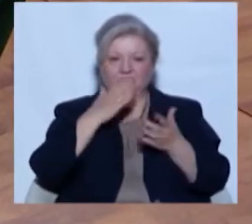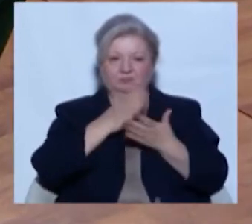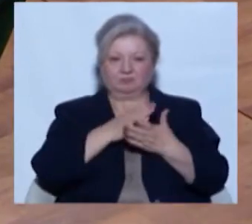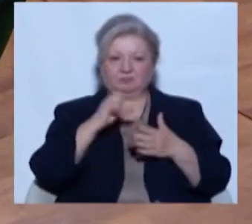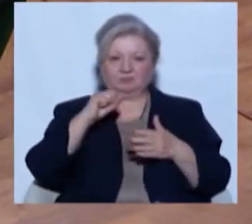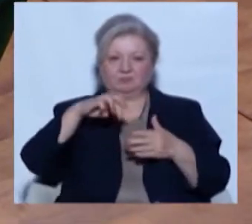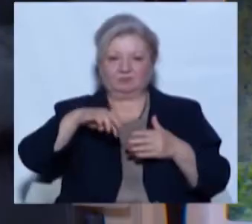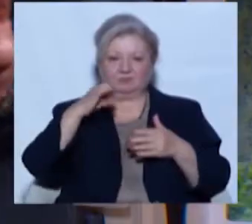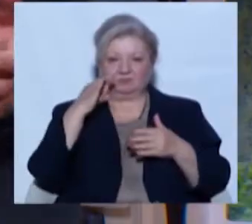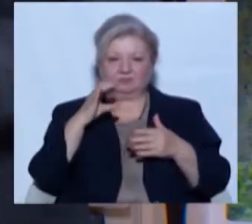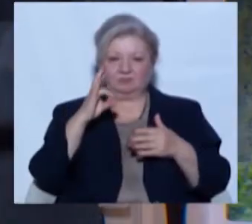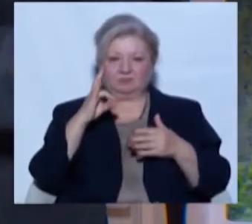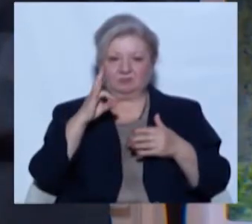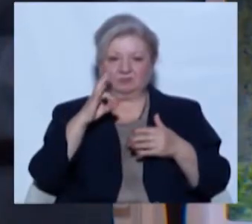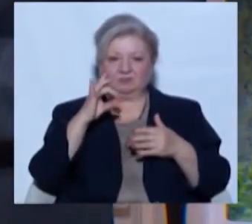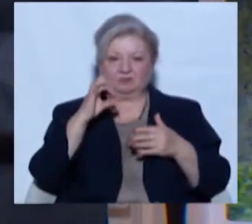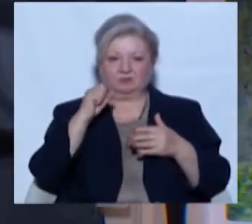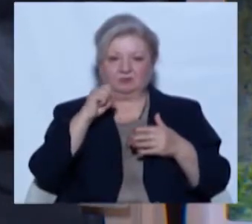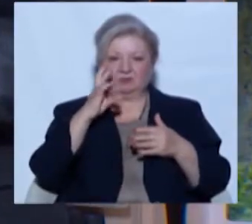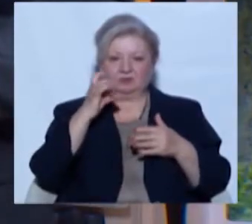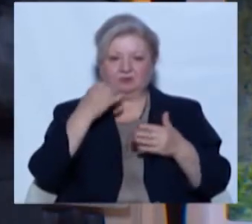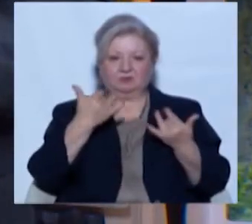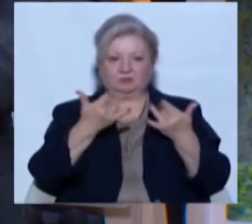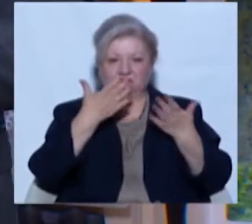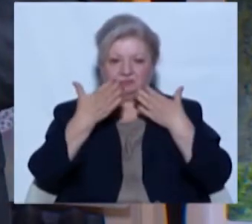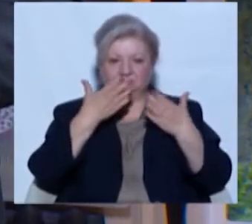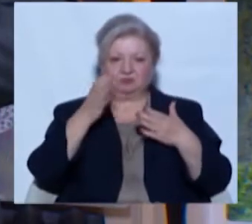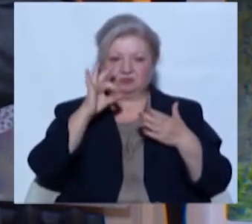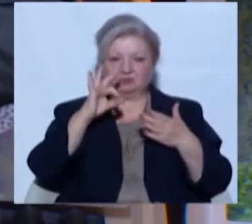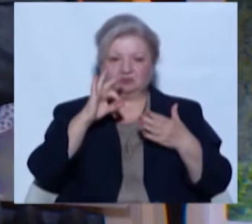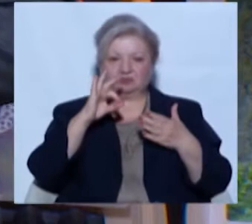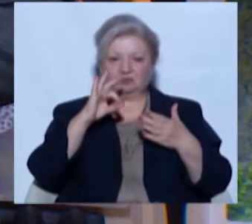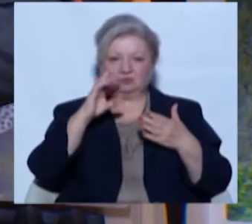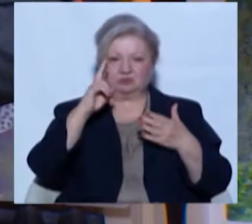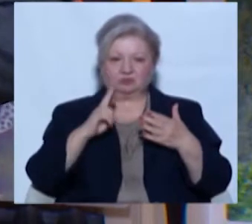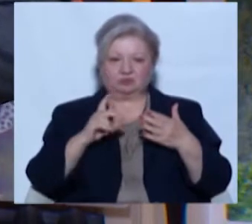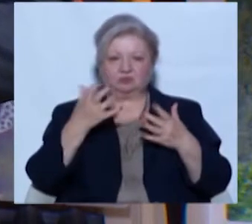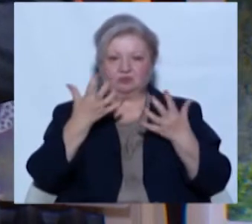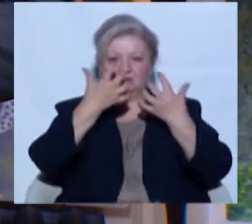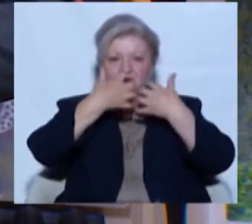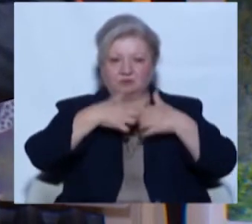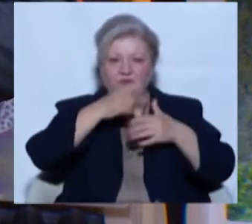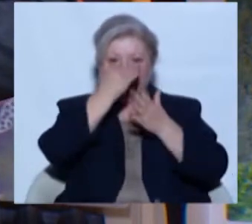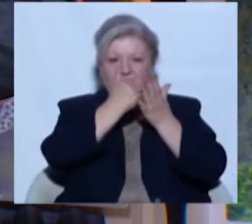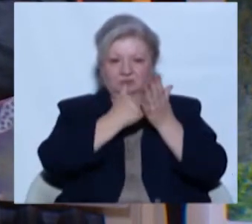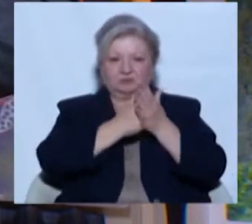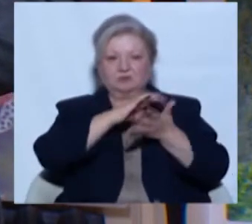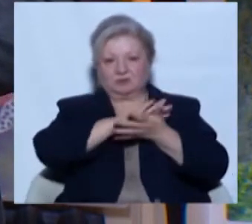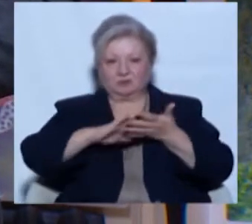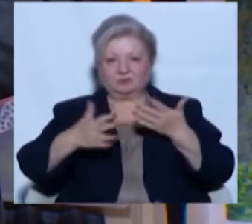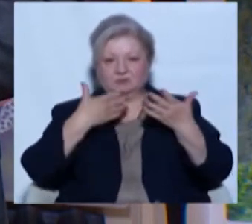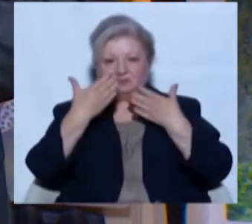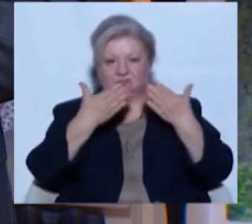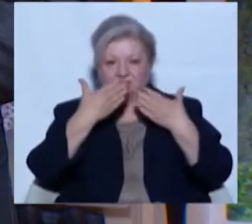ჯამაგიძე დღეს ვისაუბრებთ სოციალისტური სისტემის დემონტაჟზე ევროპაში ანუ გავაგრძელებთ საუბარს